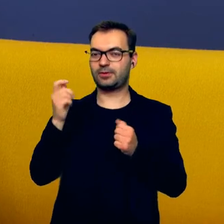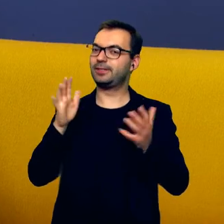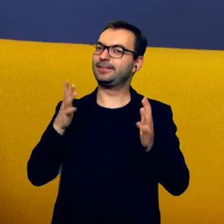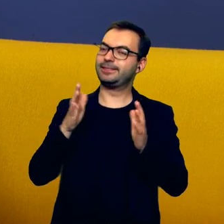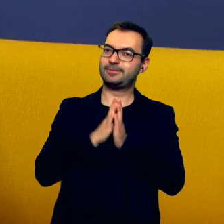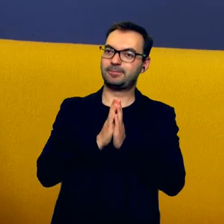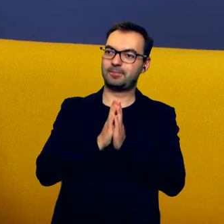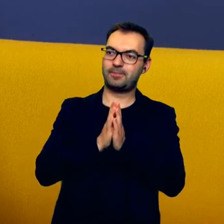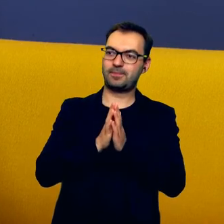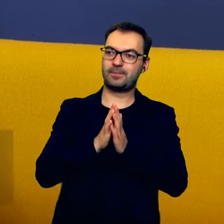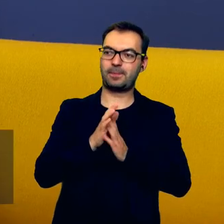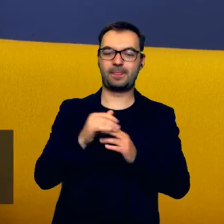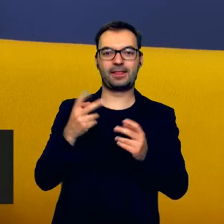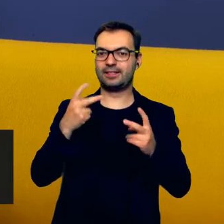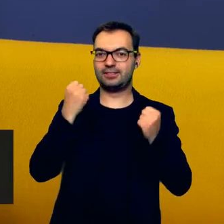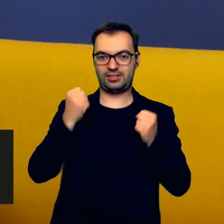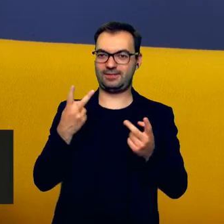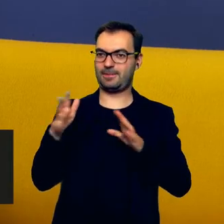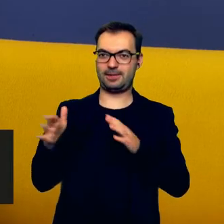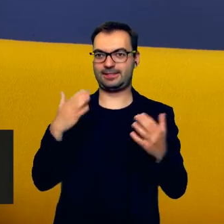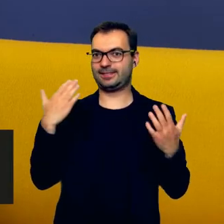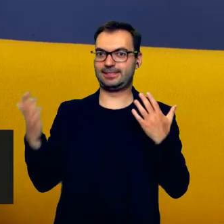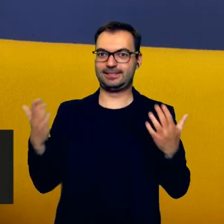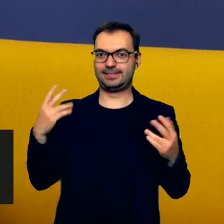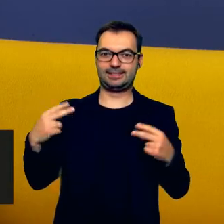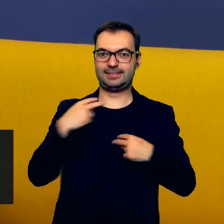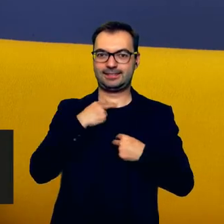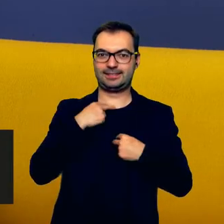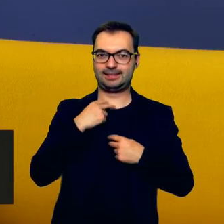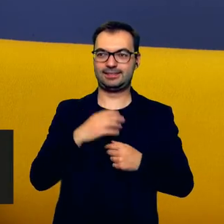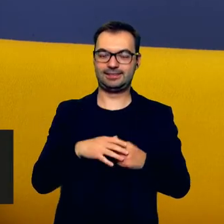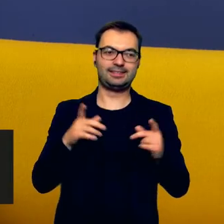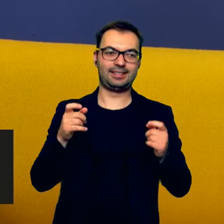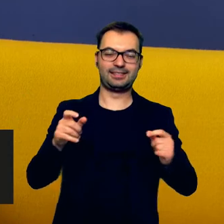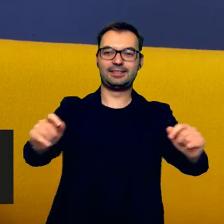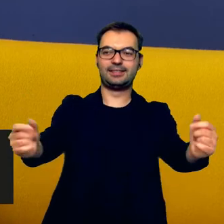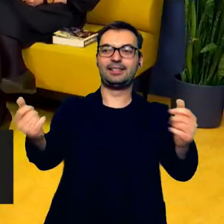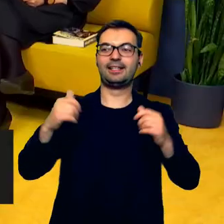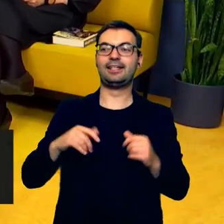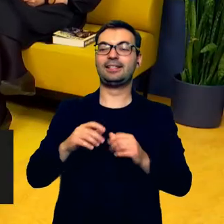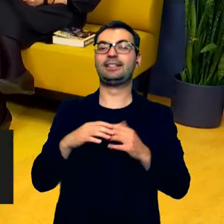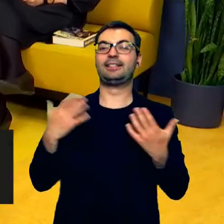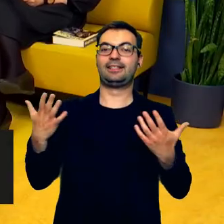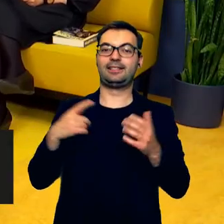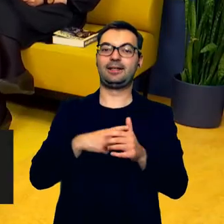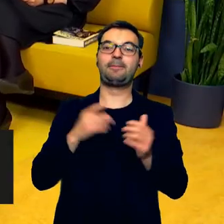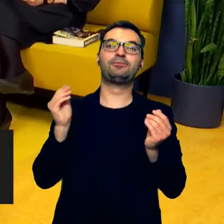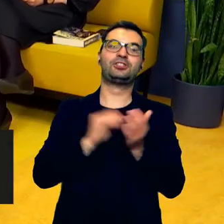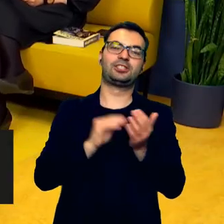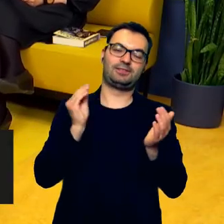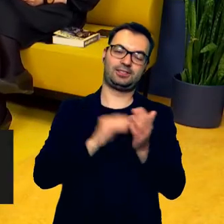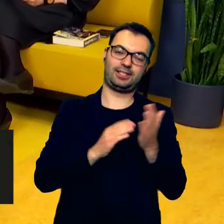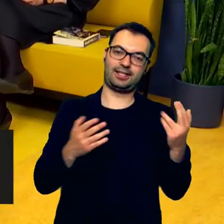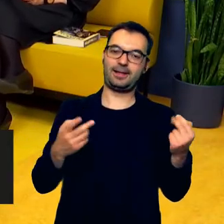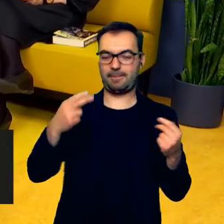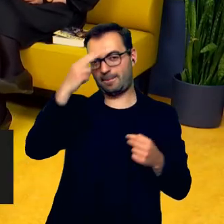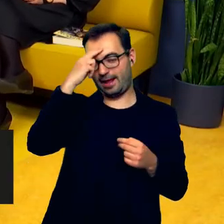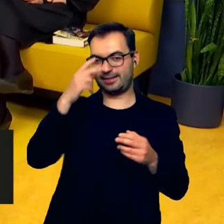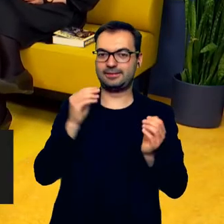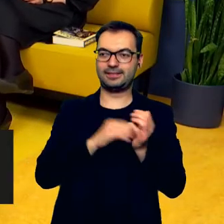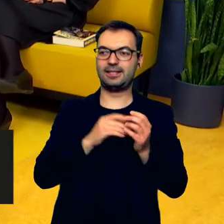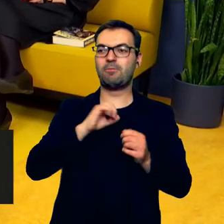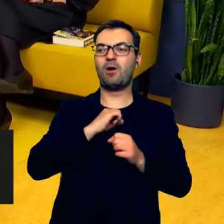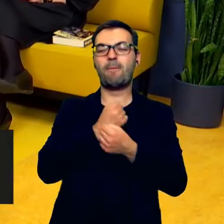między Scyllą i Charybdą. Z jednej strony mamy Scyllę przyzwyczajeń, a zatem moi